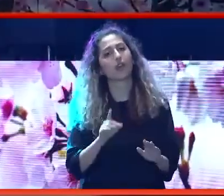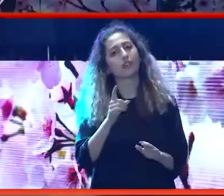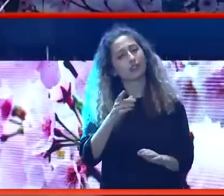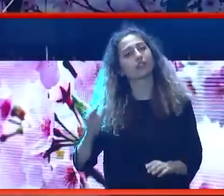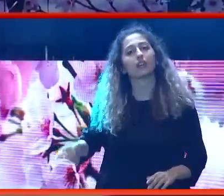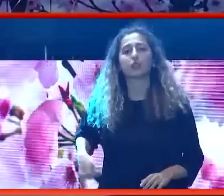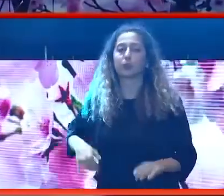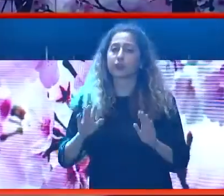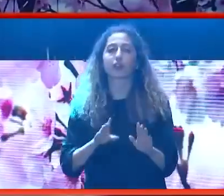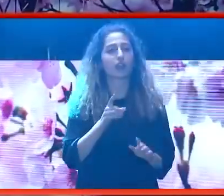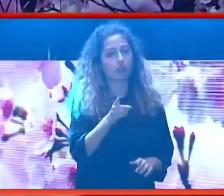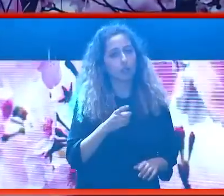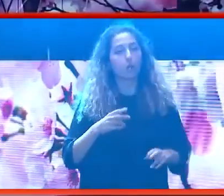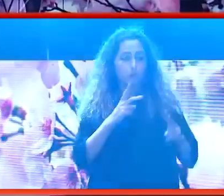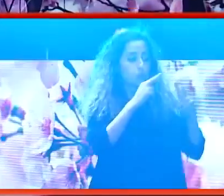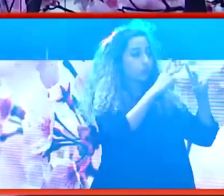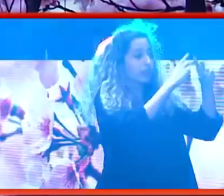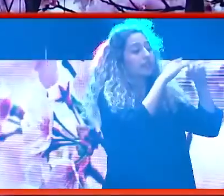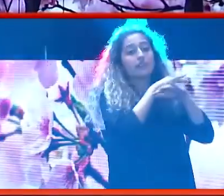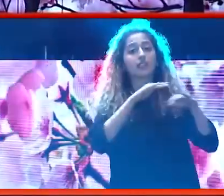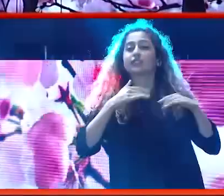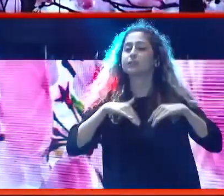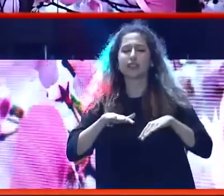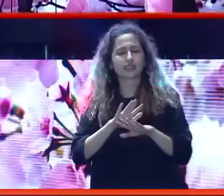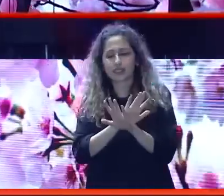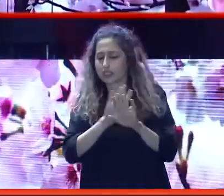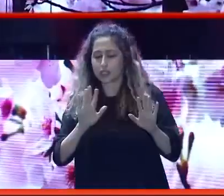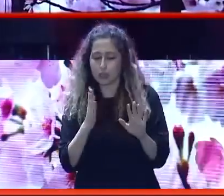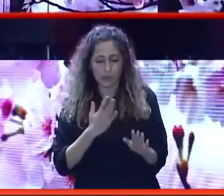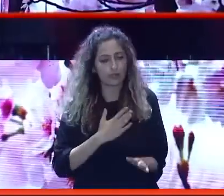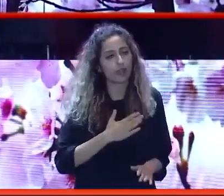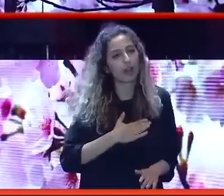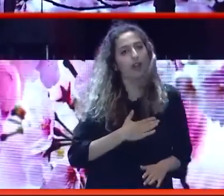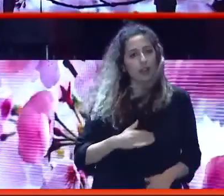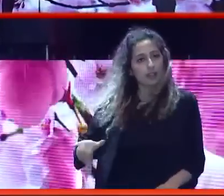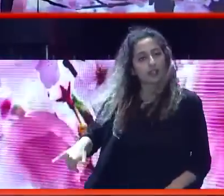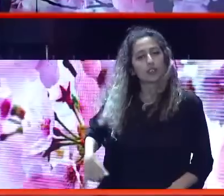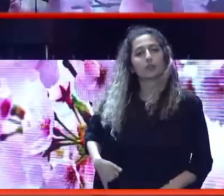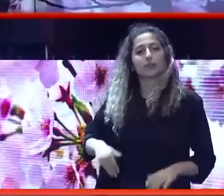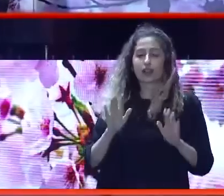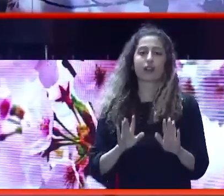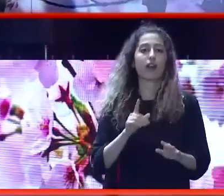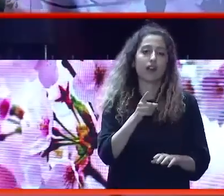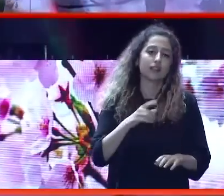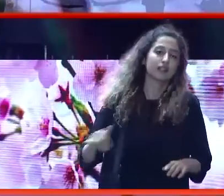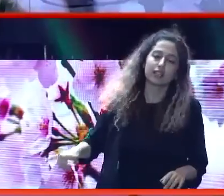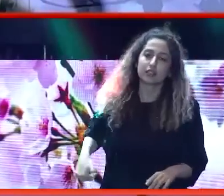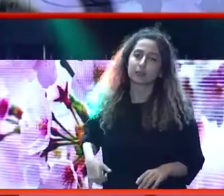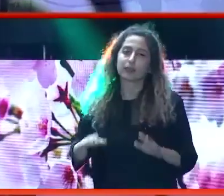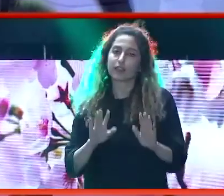Yanımda kal, yanımda kal. Düşlerin yetmez ki bana. Yanımda